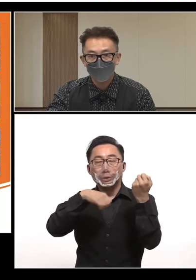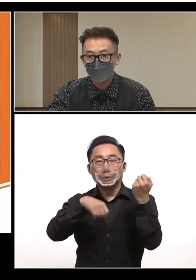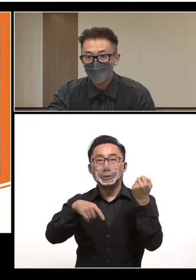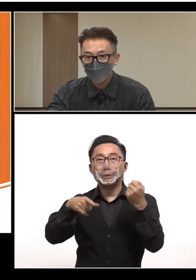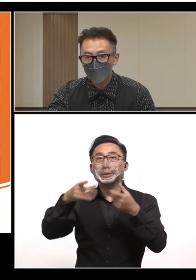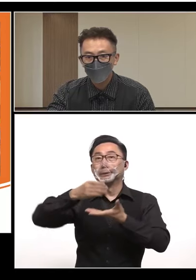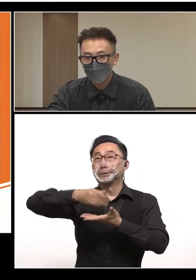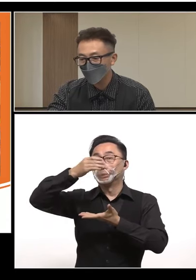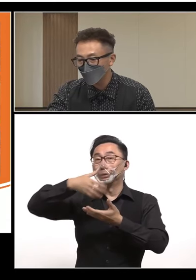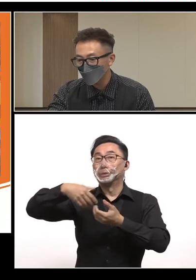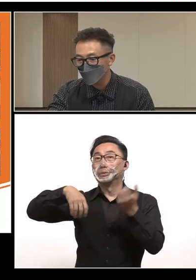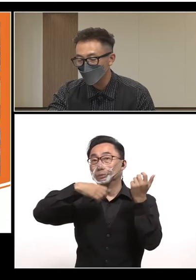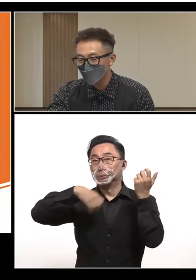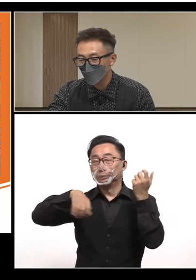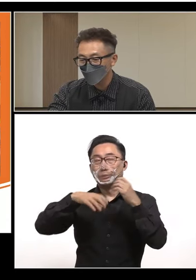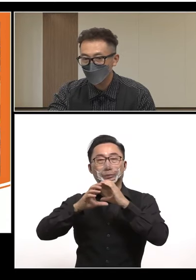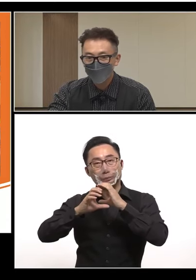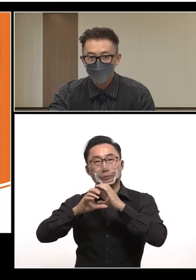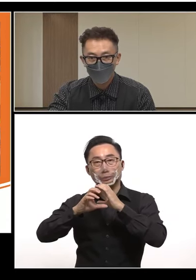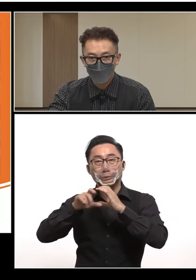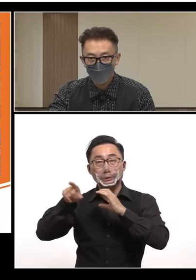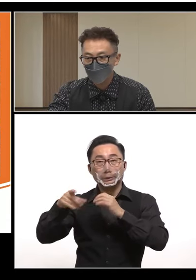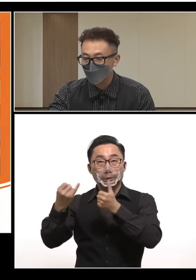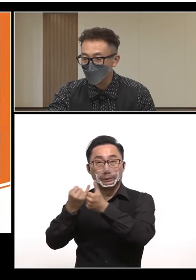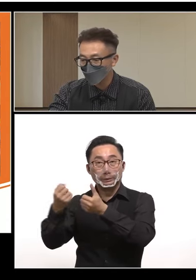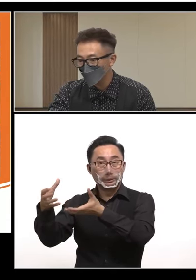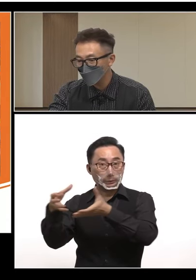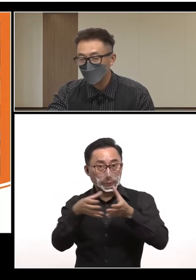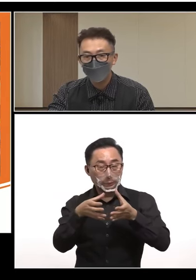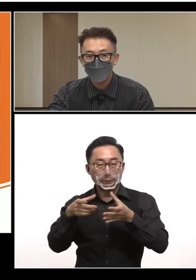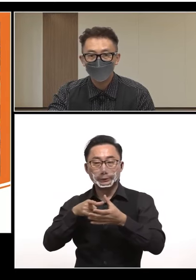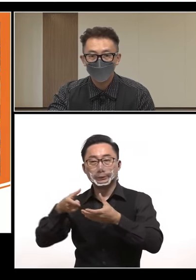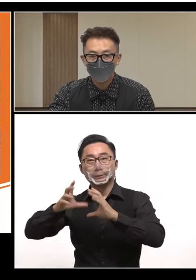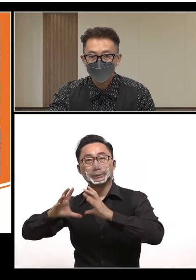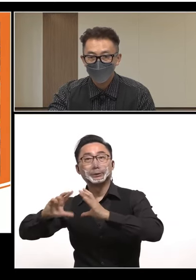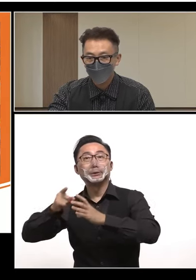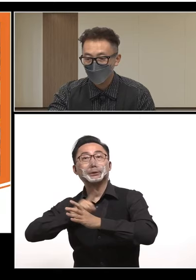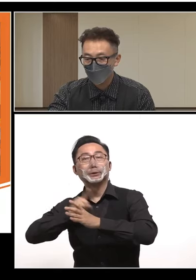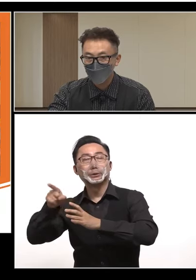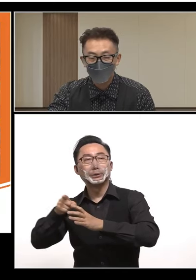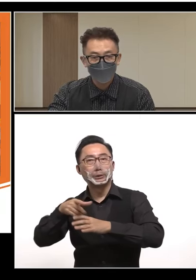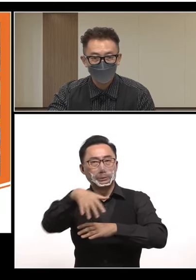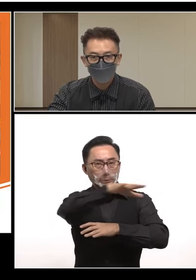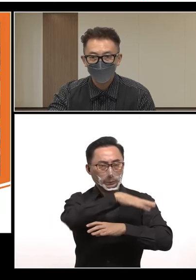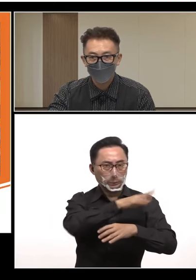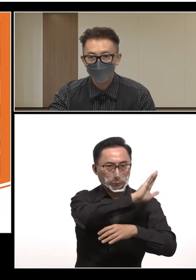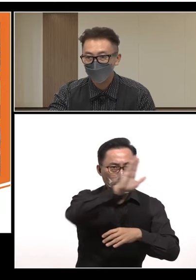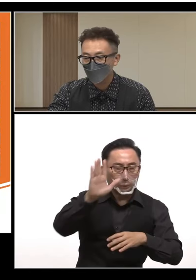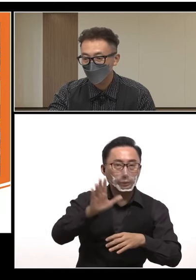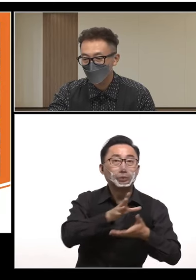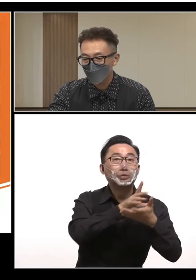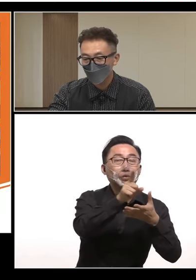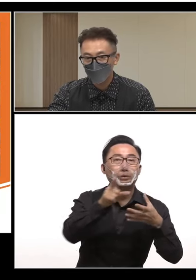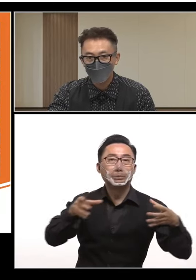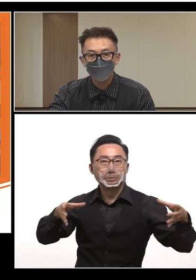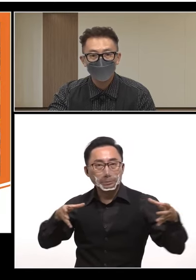演奏啦。咁我都好希望同學仔咧，即係可以除咗自己去表演之外咧，都去同一啲唔同嘅人去到 join 佢哋，去